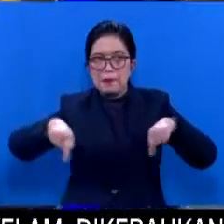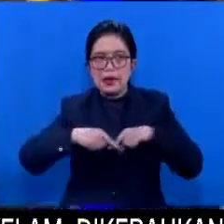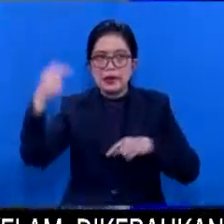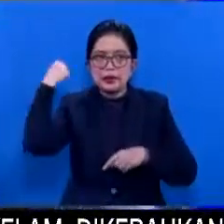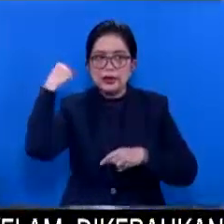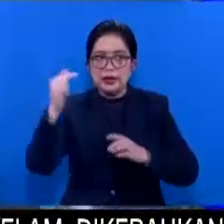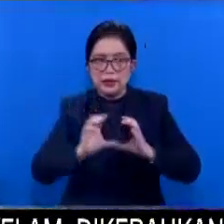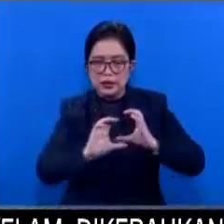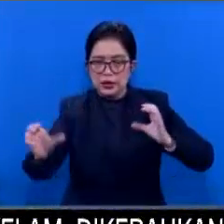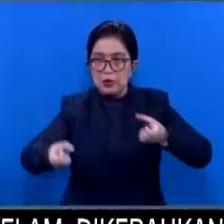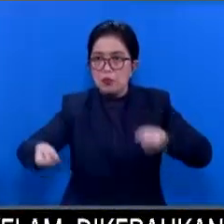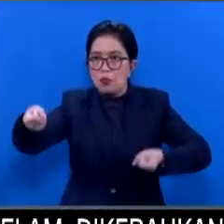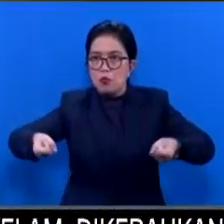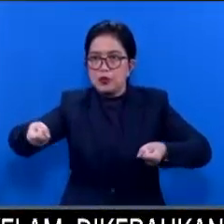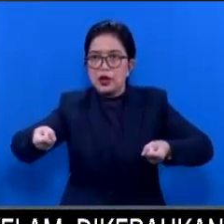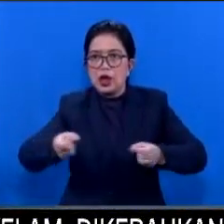bakar.